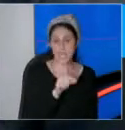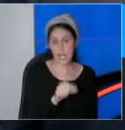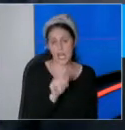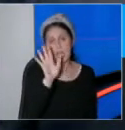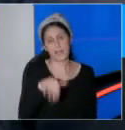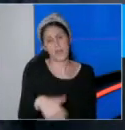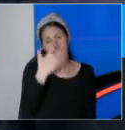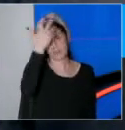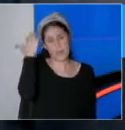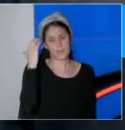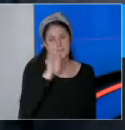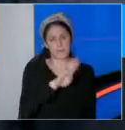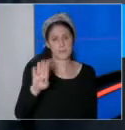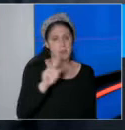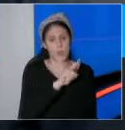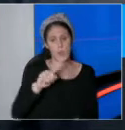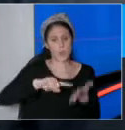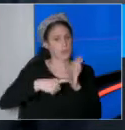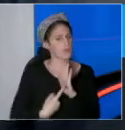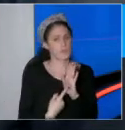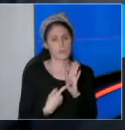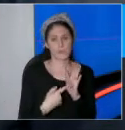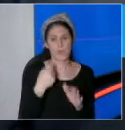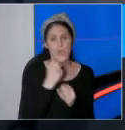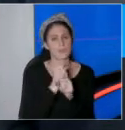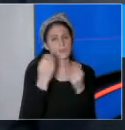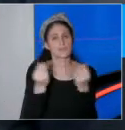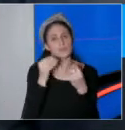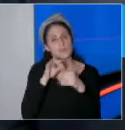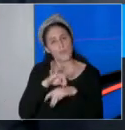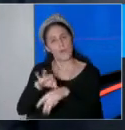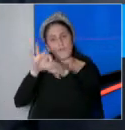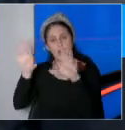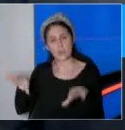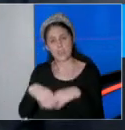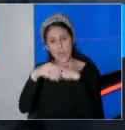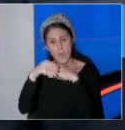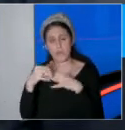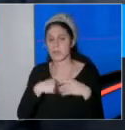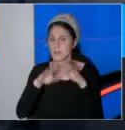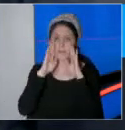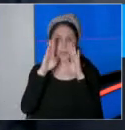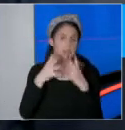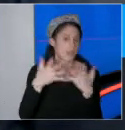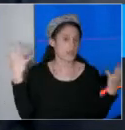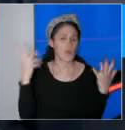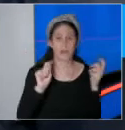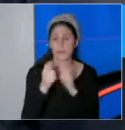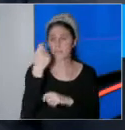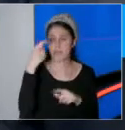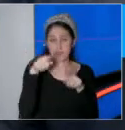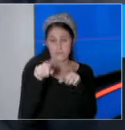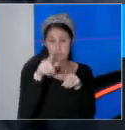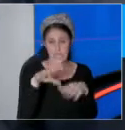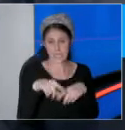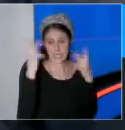אם טראמפ ונתניהו לא התכוונו שזה מסוף משהו שיוביל גם לשלום עם הפלסטינים, אני מאמין גדול בכך שדווקא ההסכמים האלה,